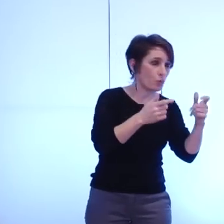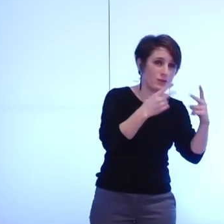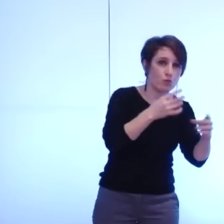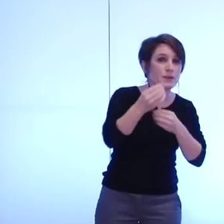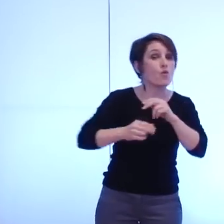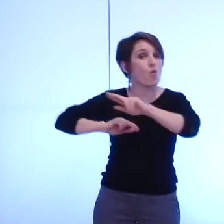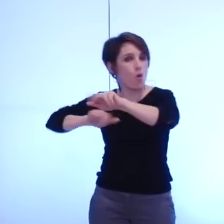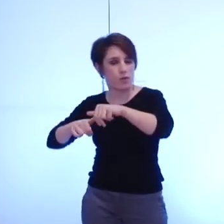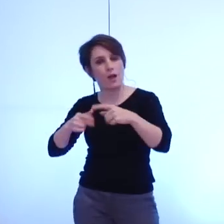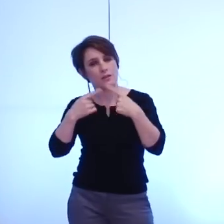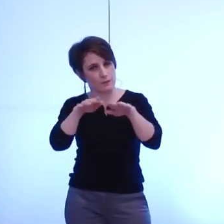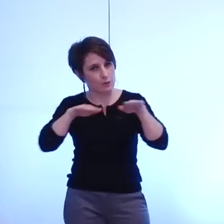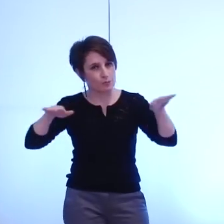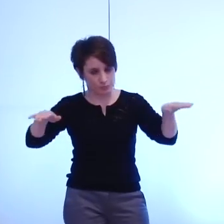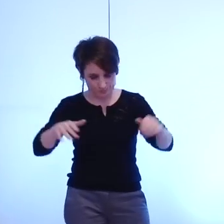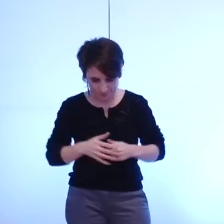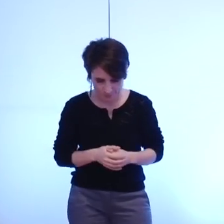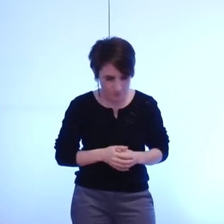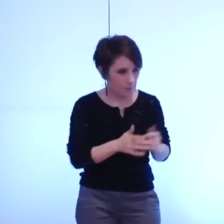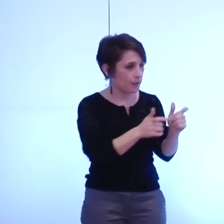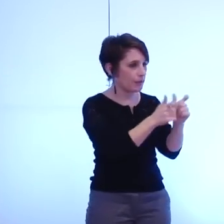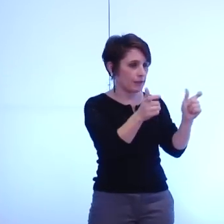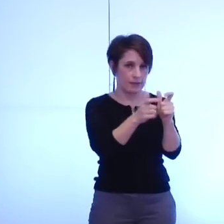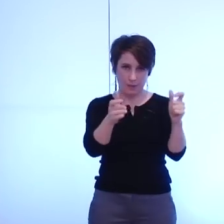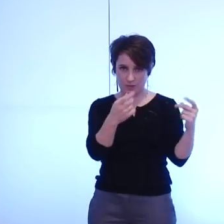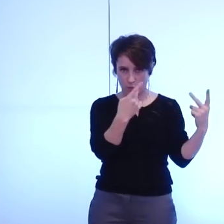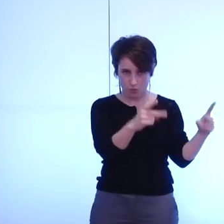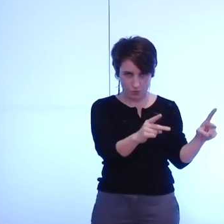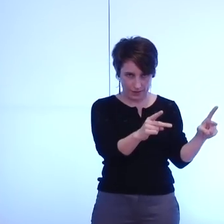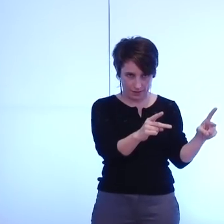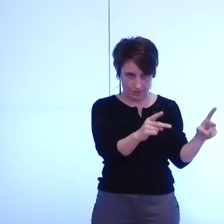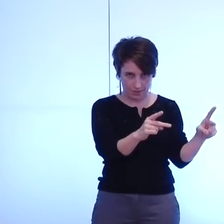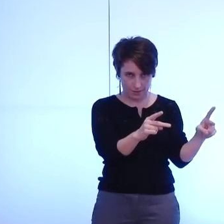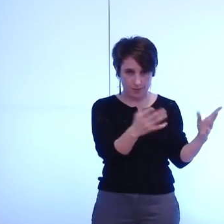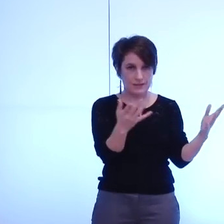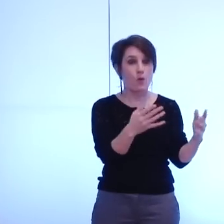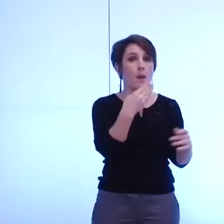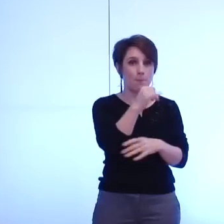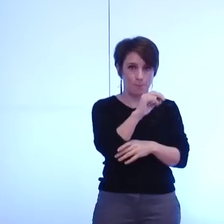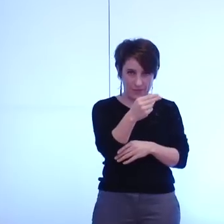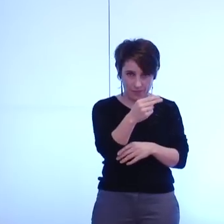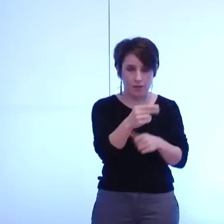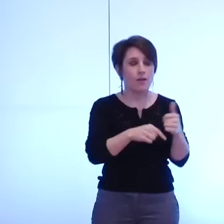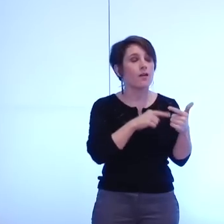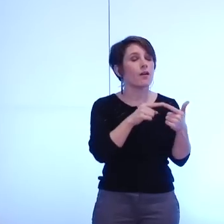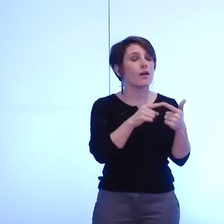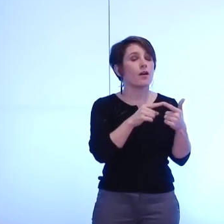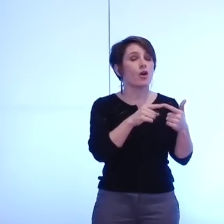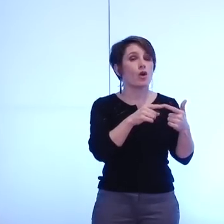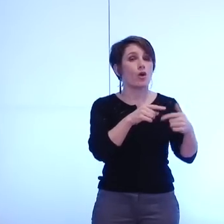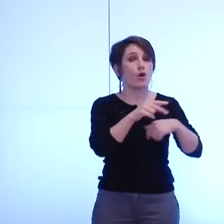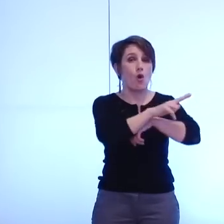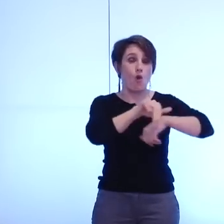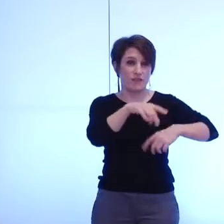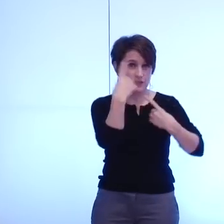le Maire pour ce qui concerne les établissements publics que sont le marché d'intérêt national l'office du tourisme de